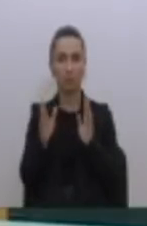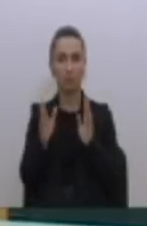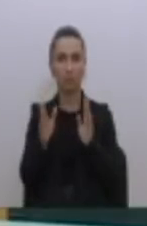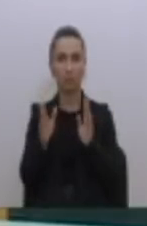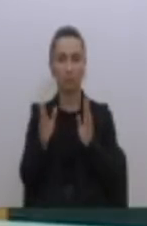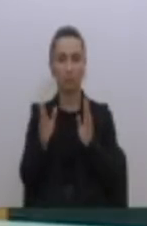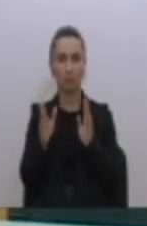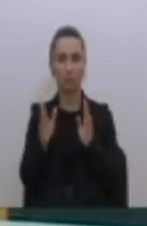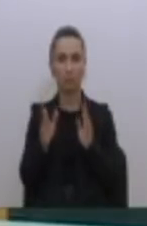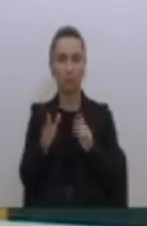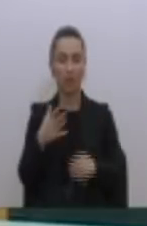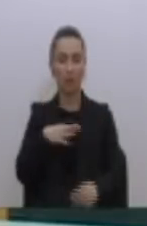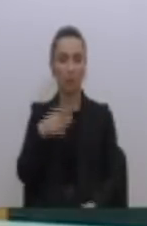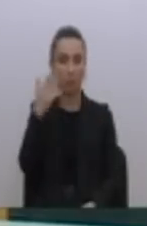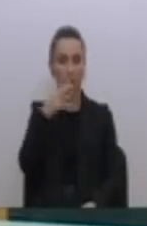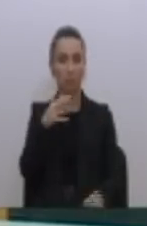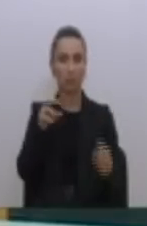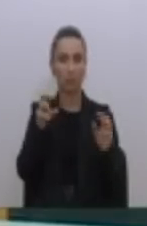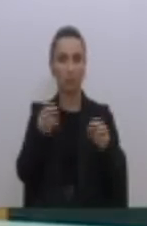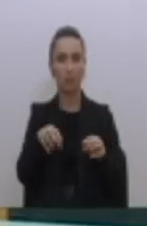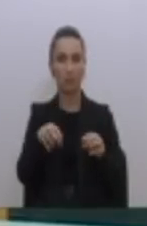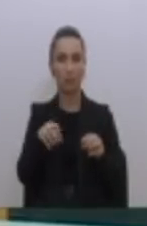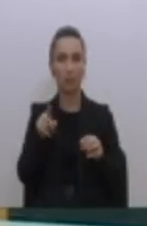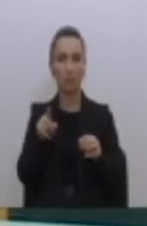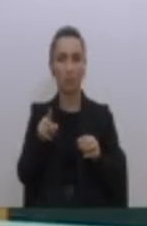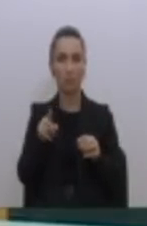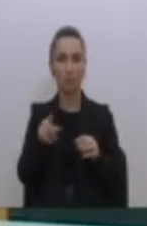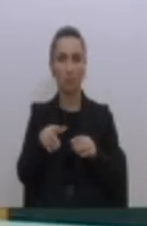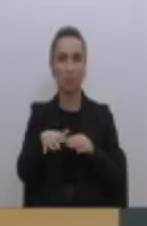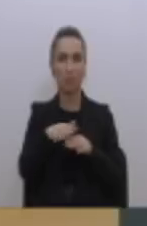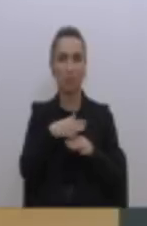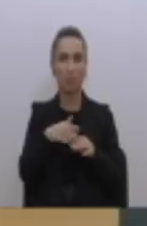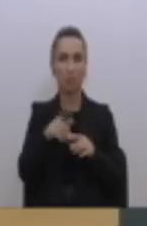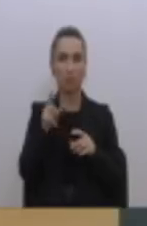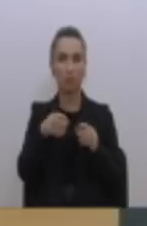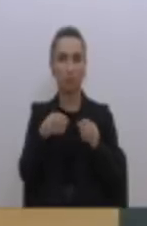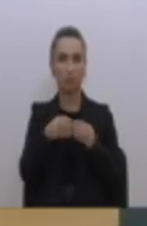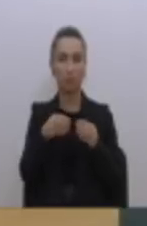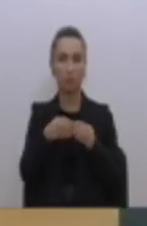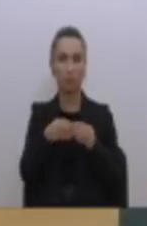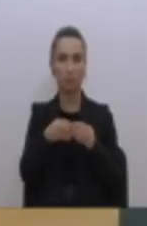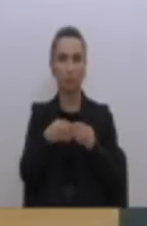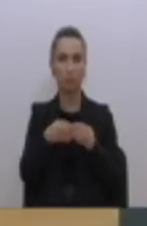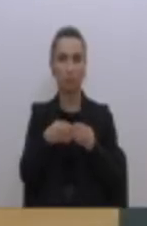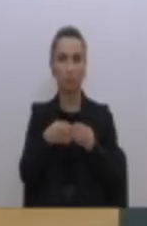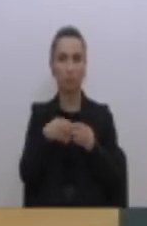აი ეს რა, ქართული ოცნების თავმჯდომარე და მის გარშემო შემოკრებილი ჯგუფი მისვლის ხელს.